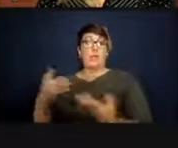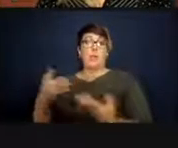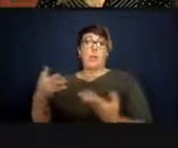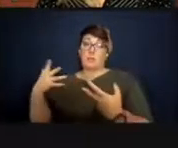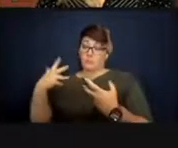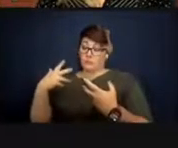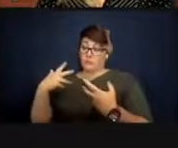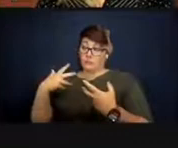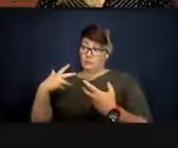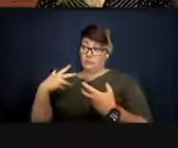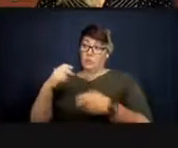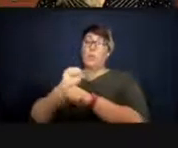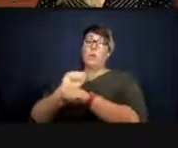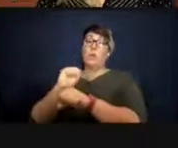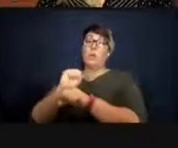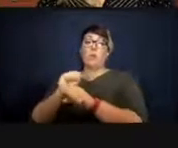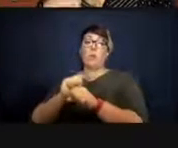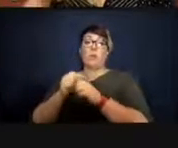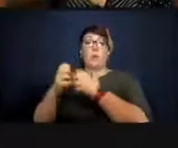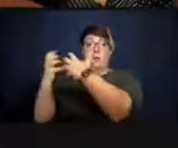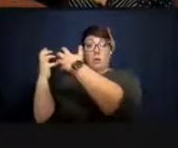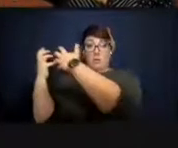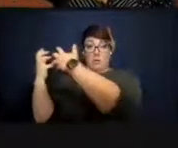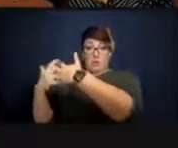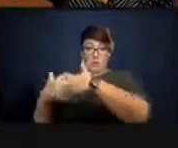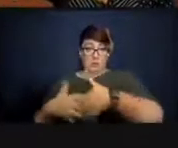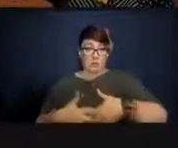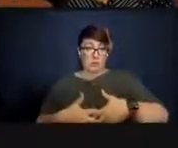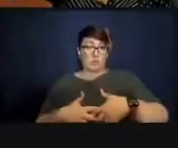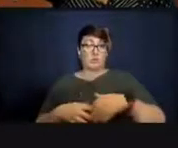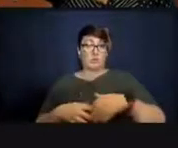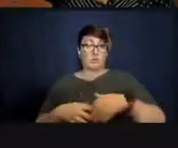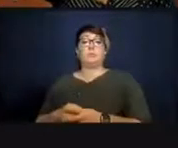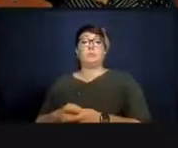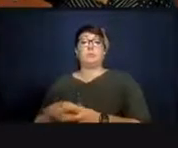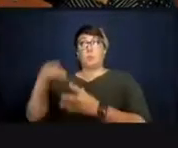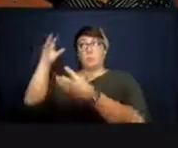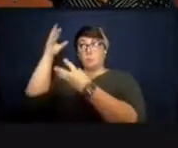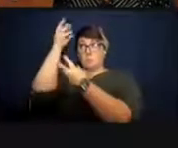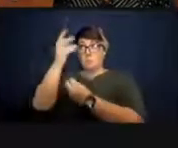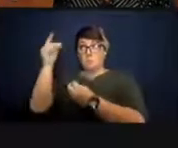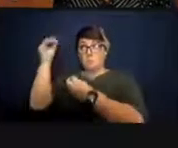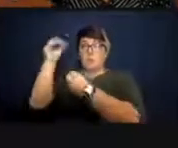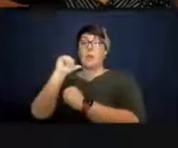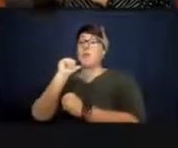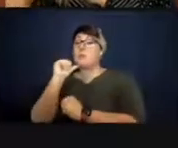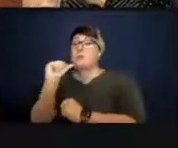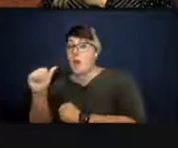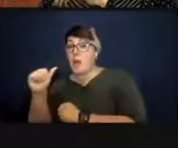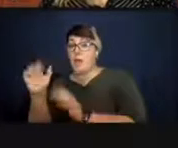pekee. Tunaweza kuibuka na mada nyingine.